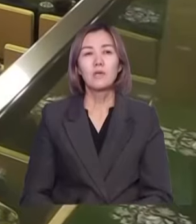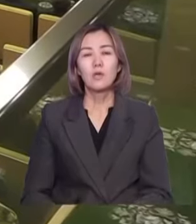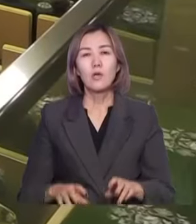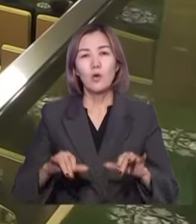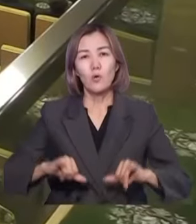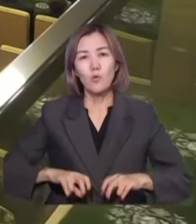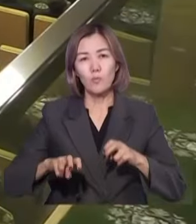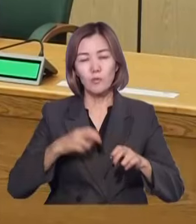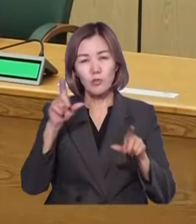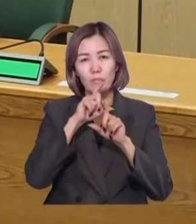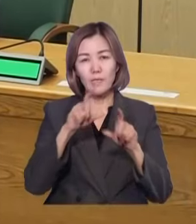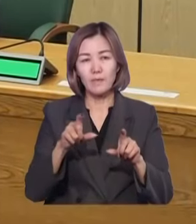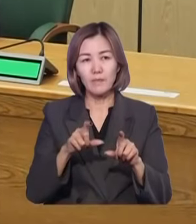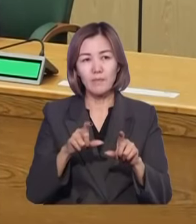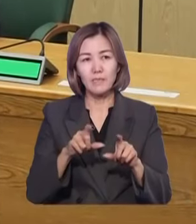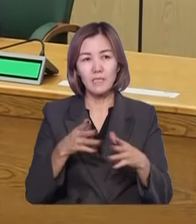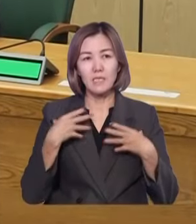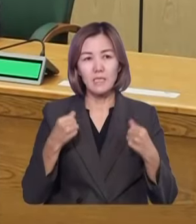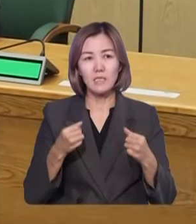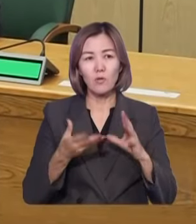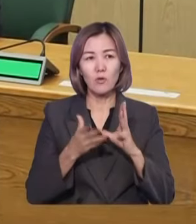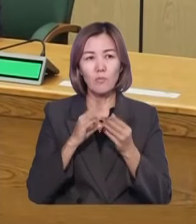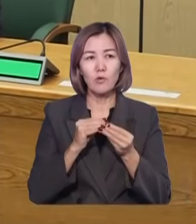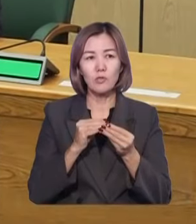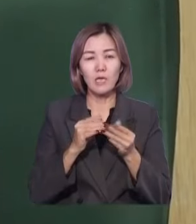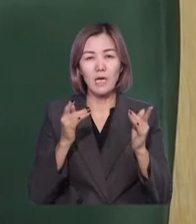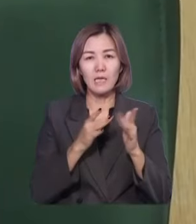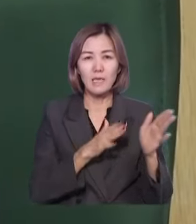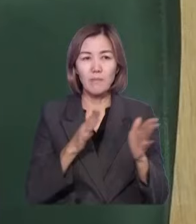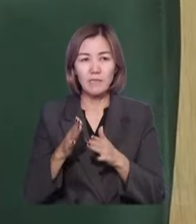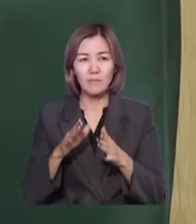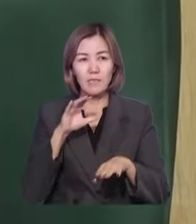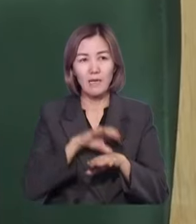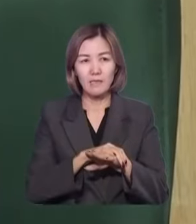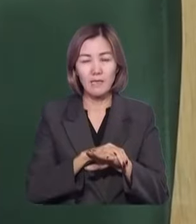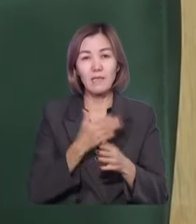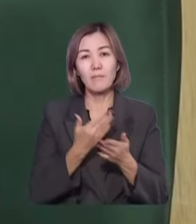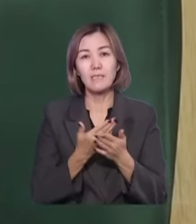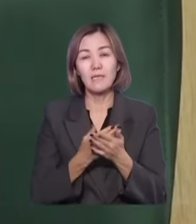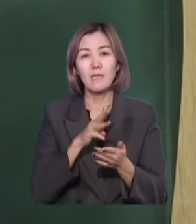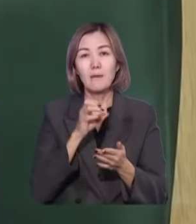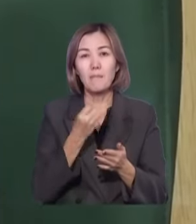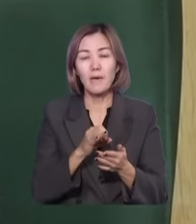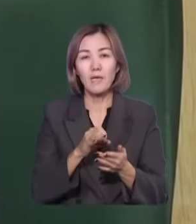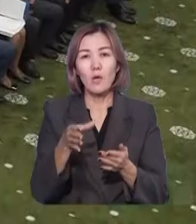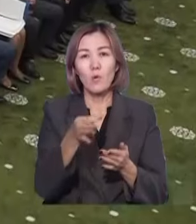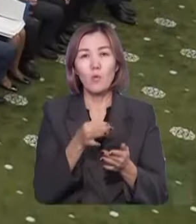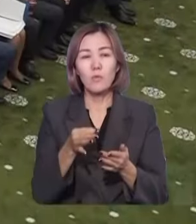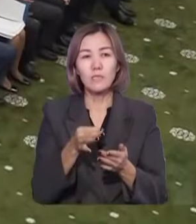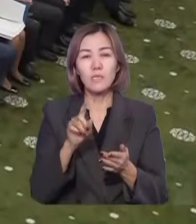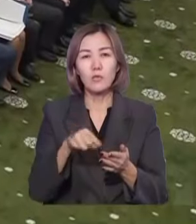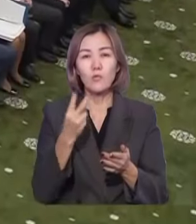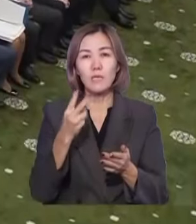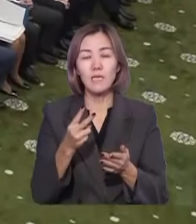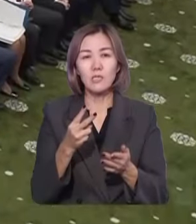білім беретін мектептерде ғана емес, денсаулығы бойынша арнайы мектеп интернатында да анықталды. Мәселен, мамыр айында облыстық номері